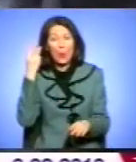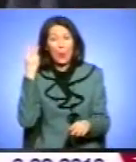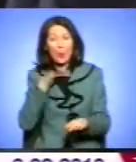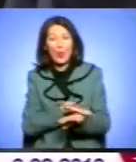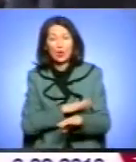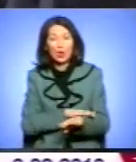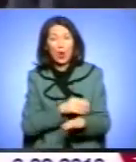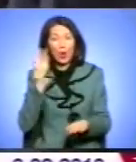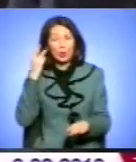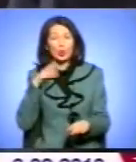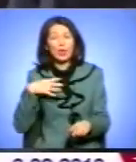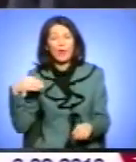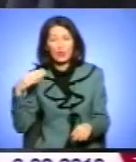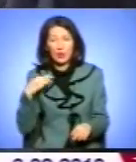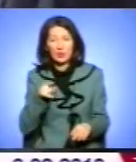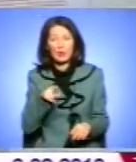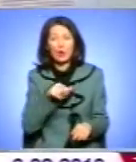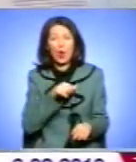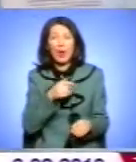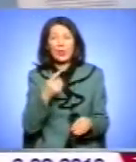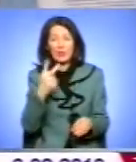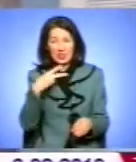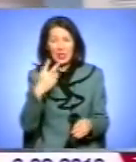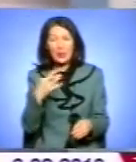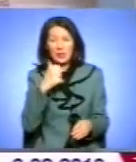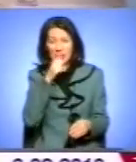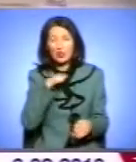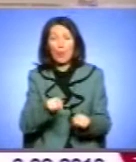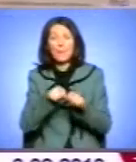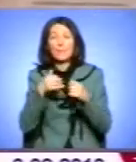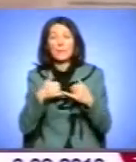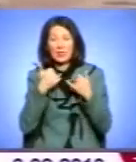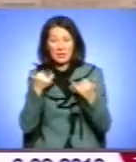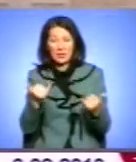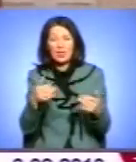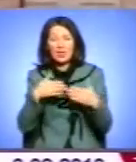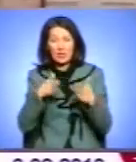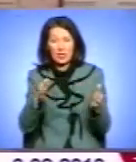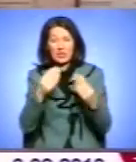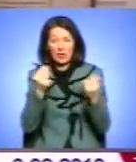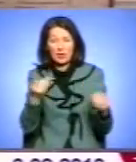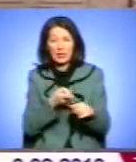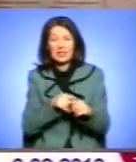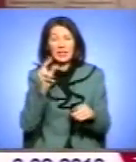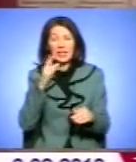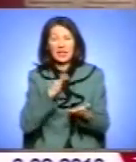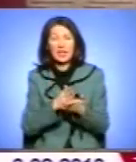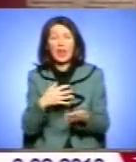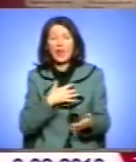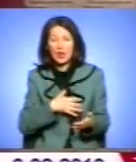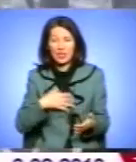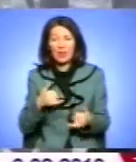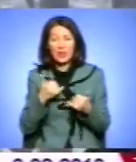Львові. До речі, саме його 25-літтю присвятили відкриття виставки. Ця дата є надзвичайно важливою для наших двох